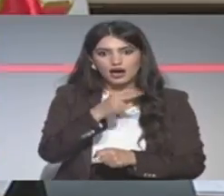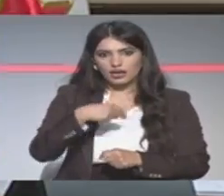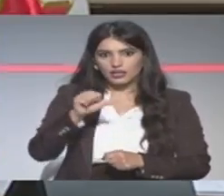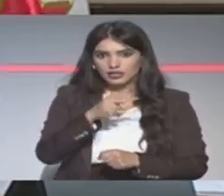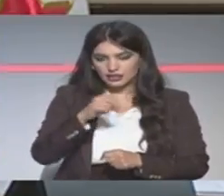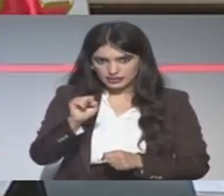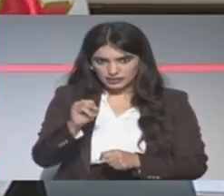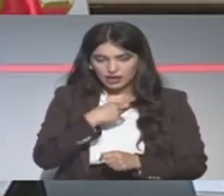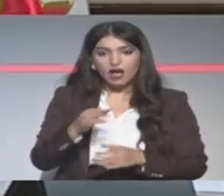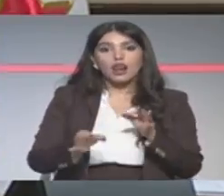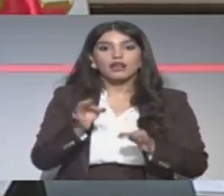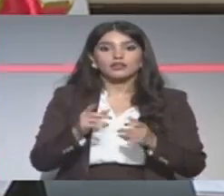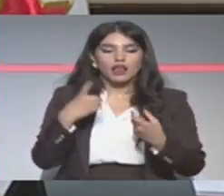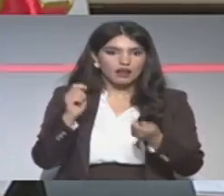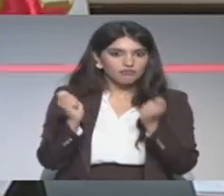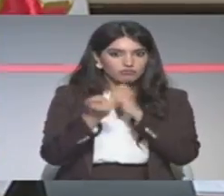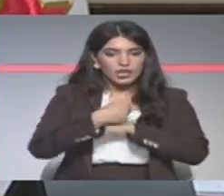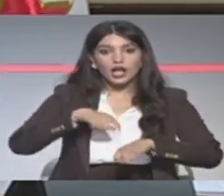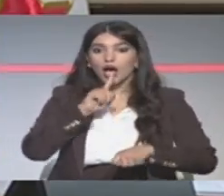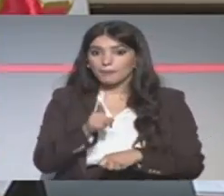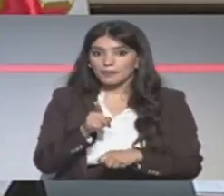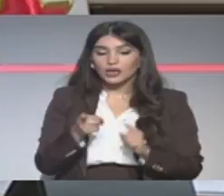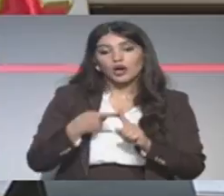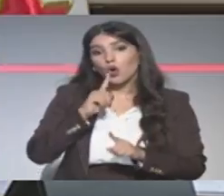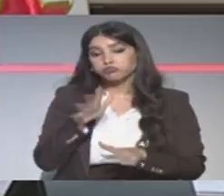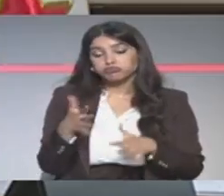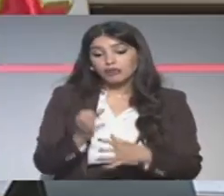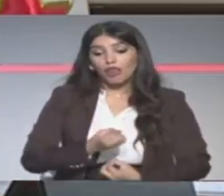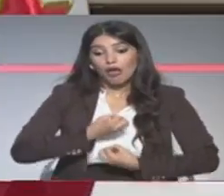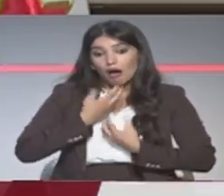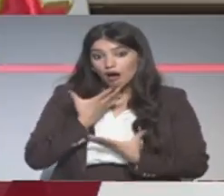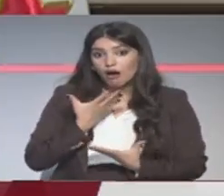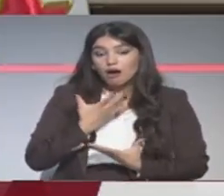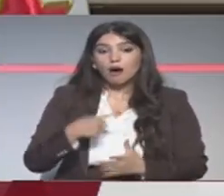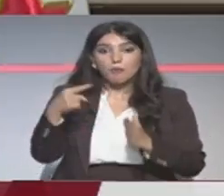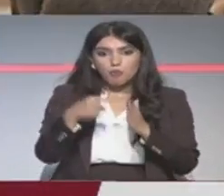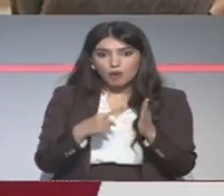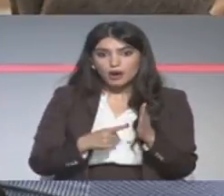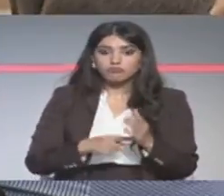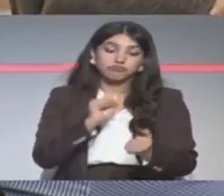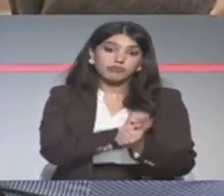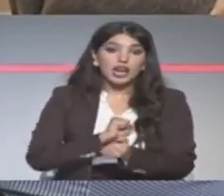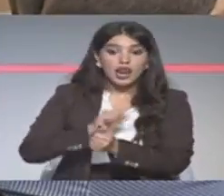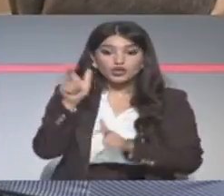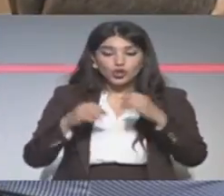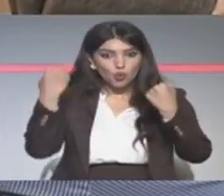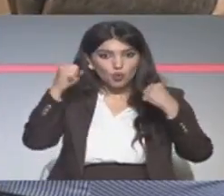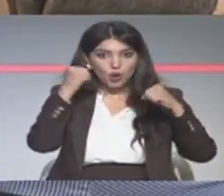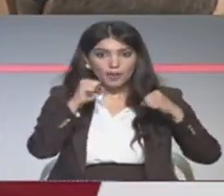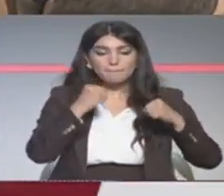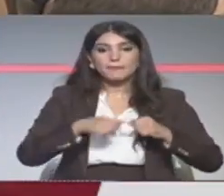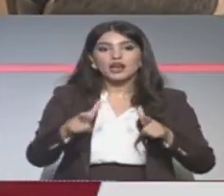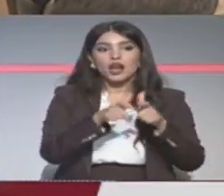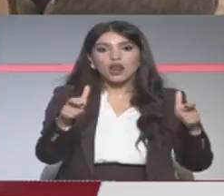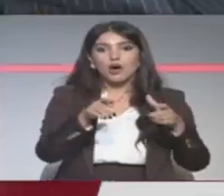قانون العدالة الانتقالية حيث أنه أصدر على حد تعبيره أحكاما بالإدانة ضد المحتجين في انتفاضة الحوض